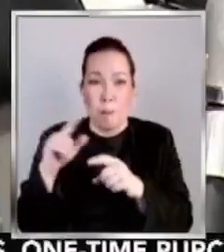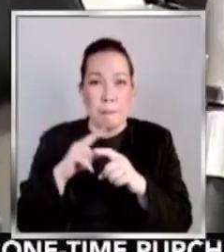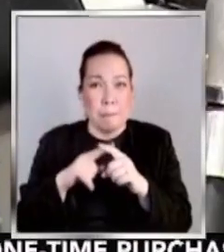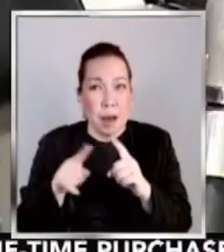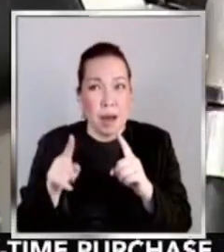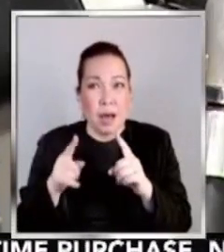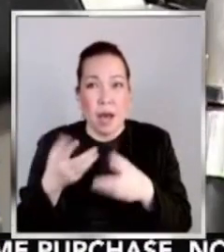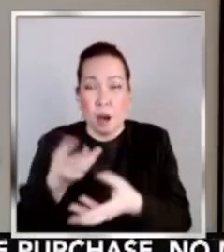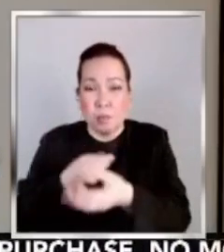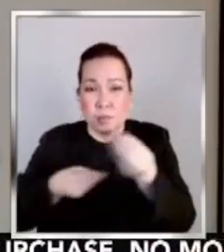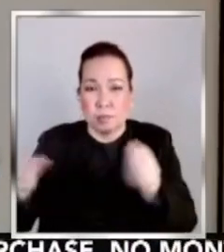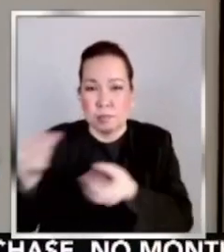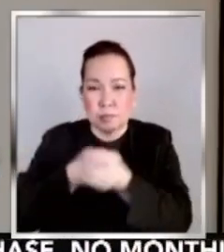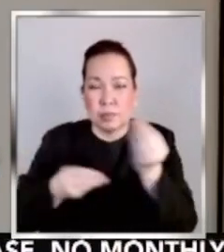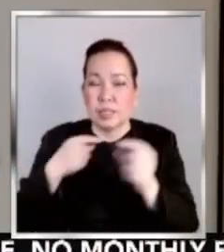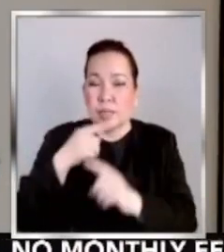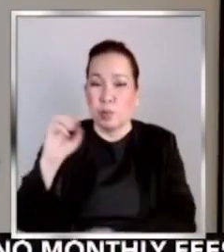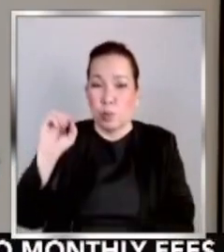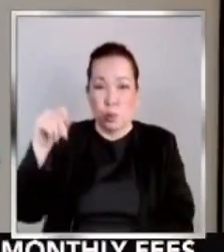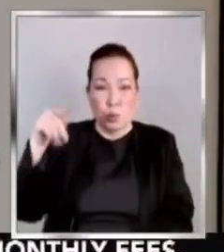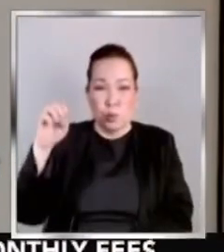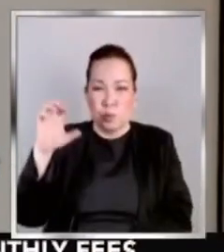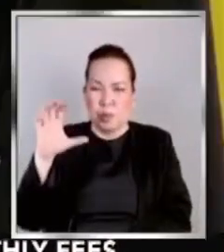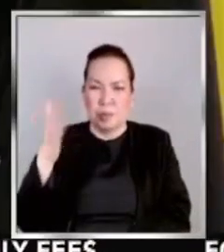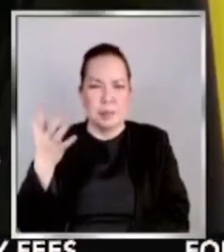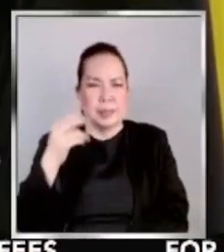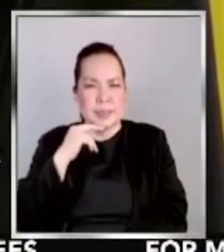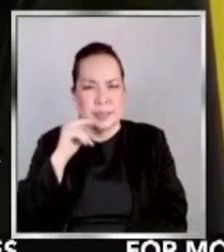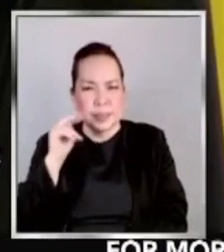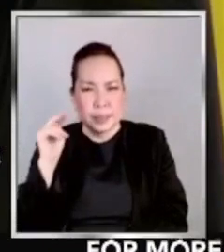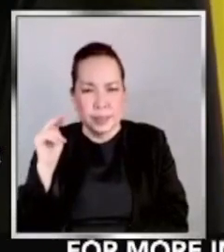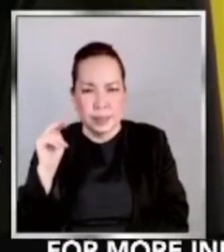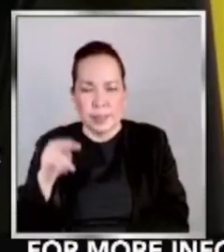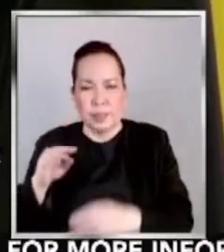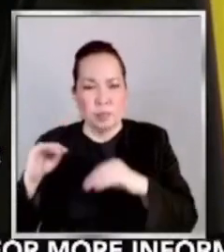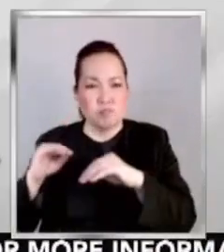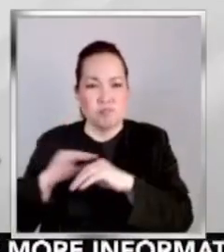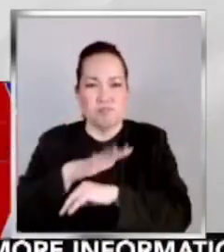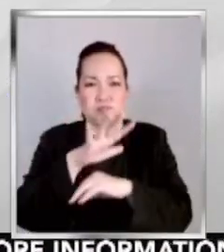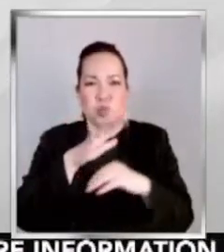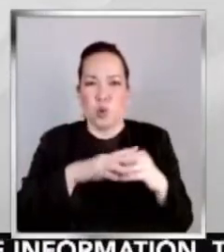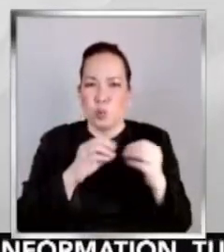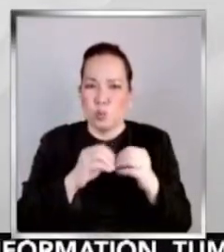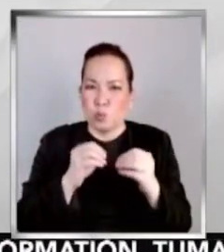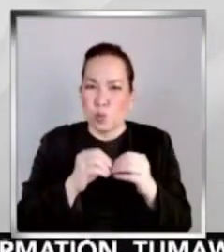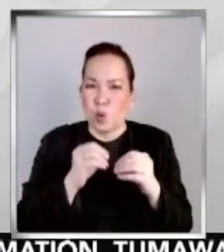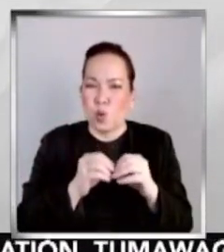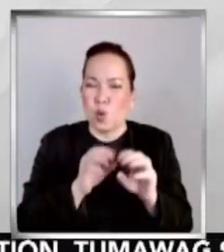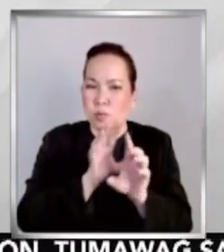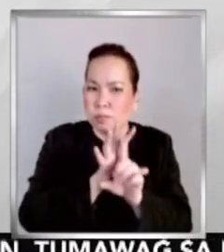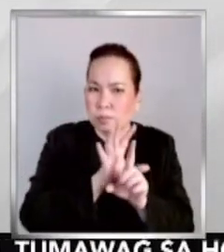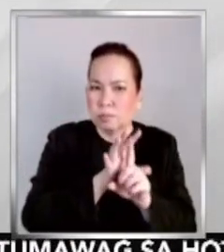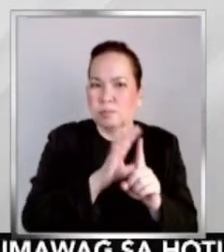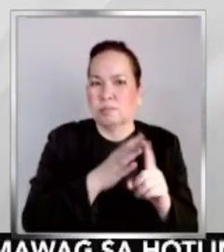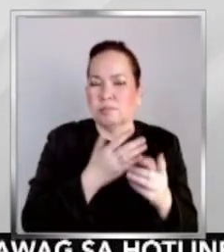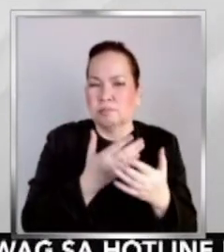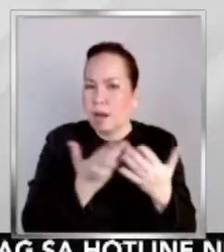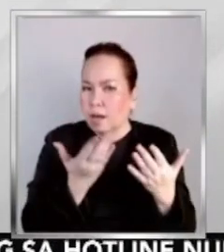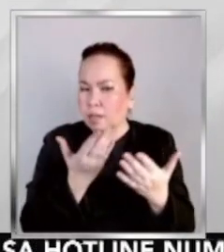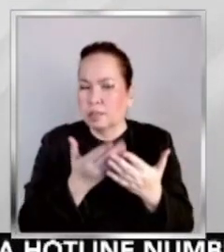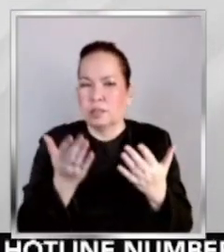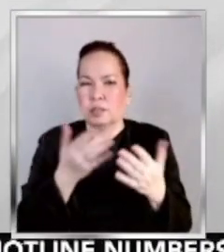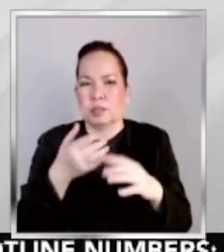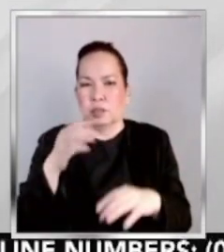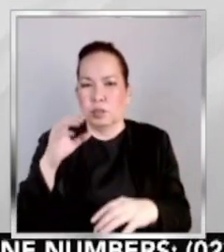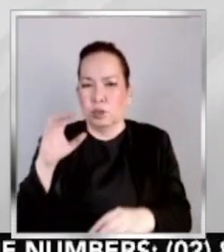ng OPEC, hindi nakikitang may malaking epekto ito sa pagtugon sa mataas na demand sa krudo. In the coming days, wala rin kaming ini-expect na